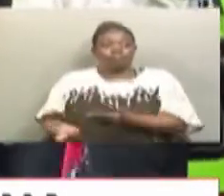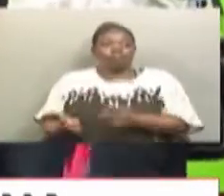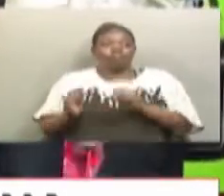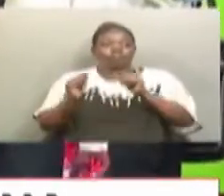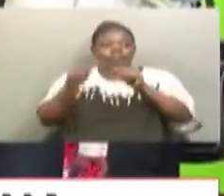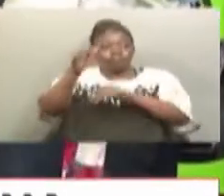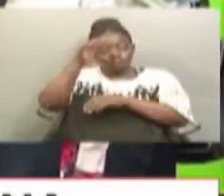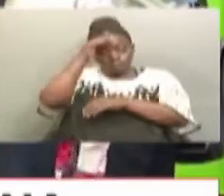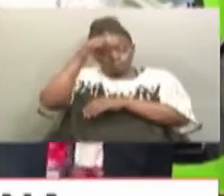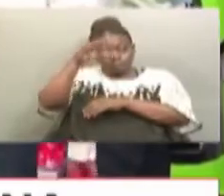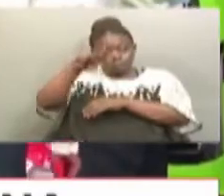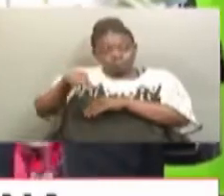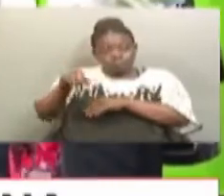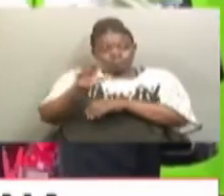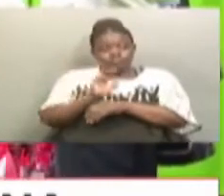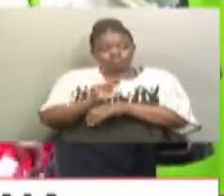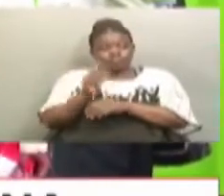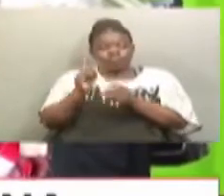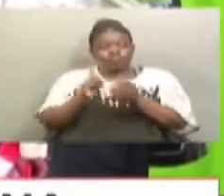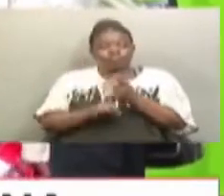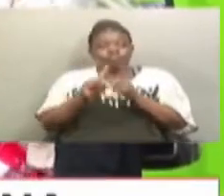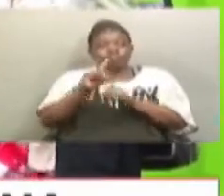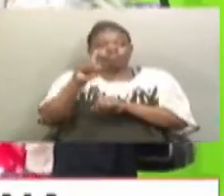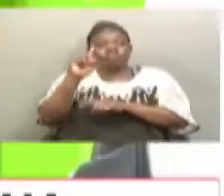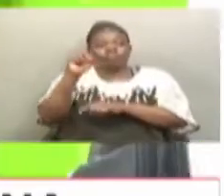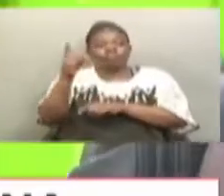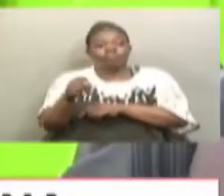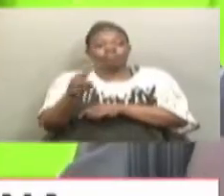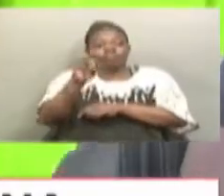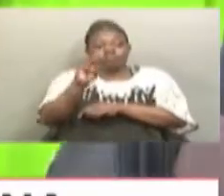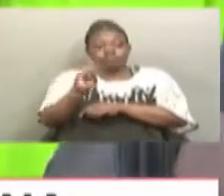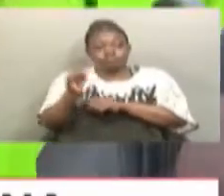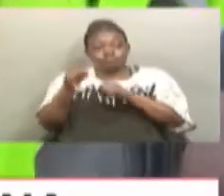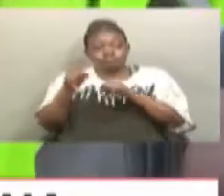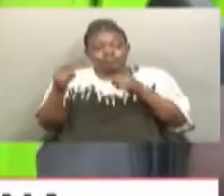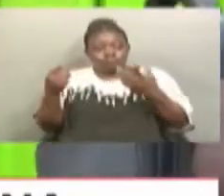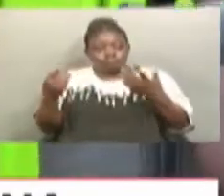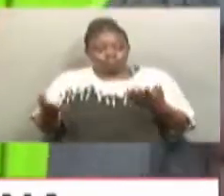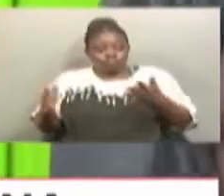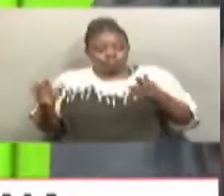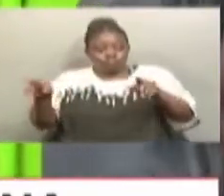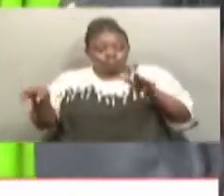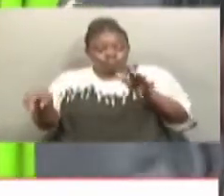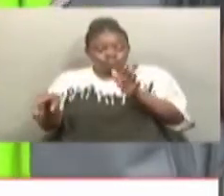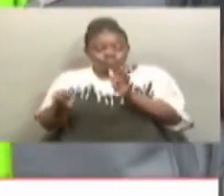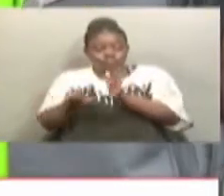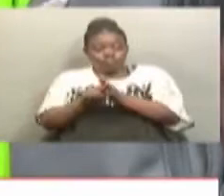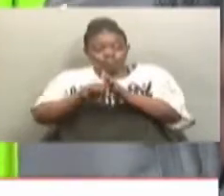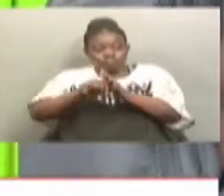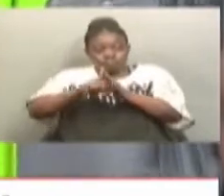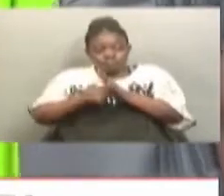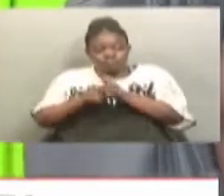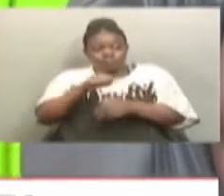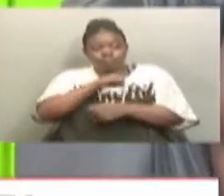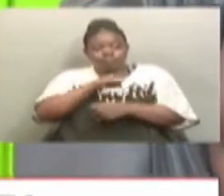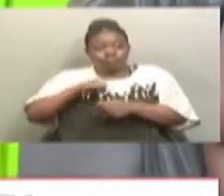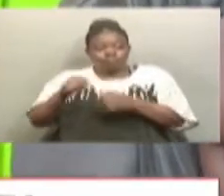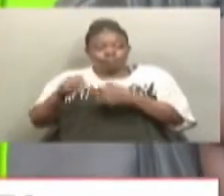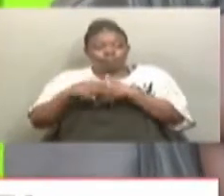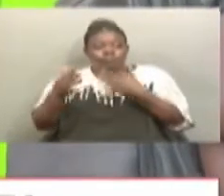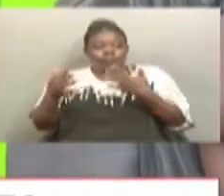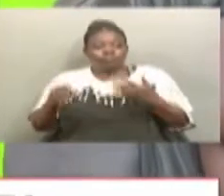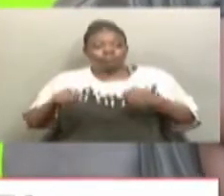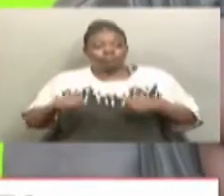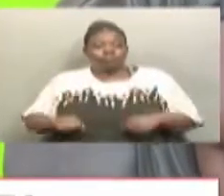ku poliisi ya Town Council okunona ekigezo ekisooka eky'okubala. Kyokka kkufulu esiba sitoowa awaterekebwa ebigezo egaanye okweggula olwo